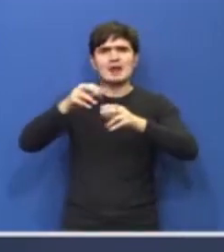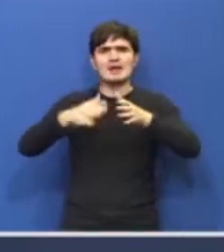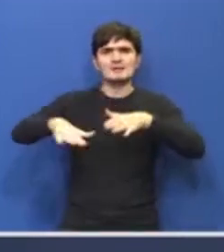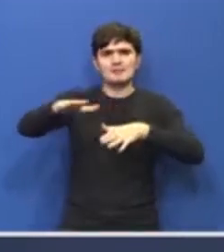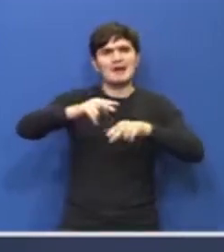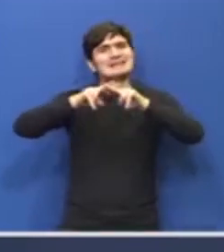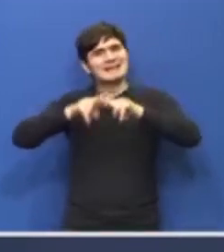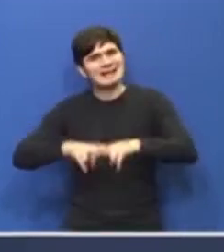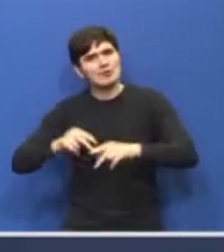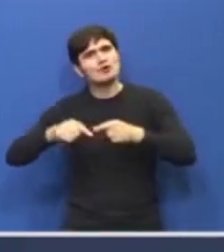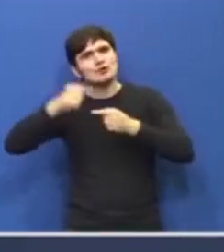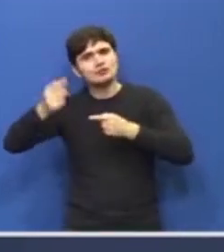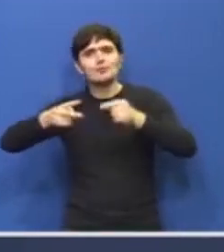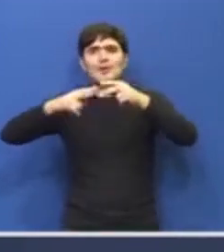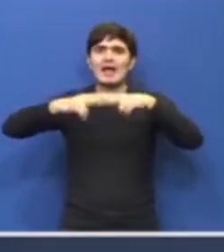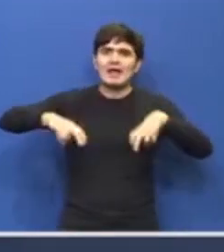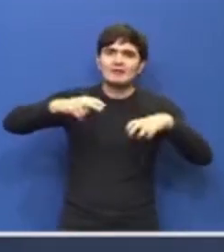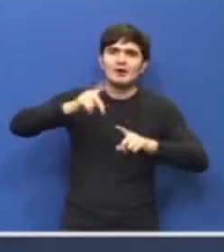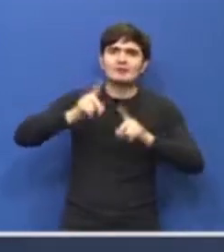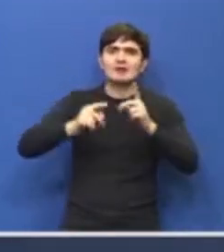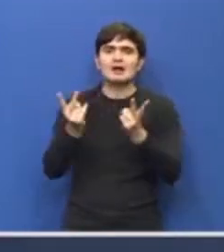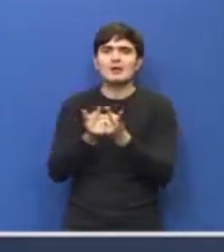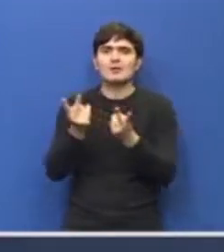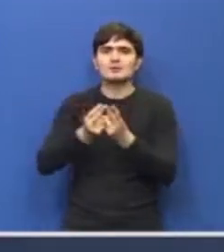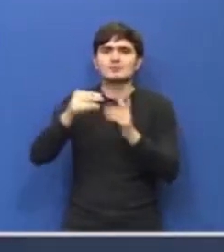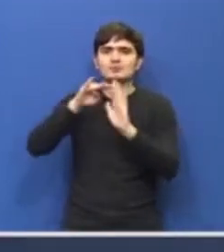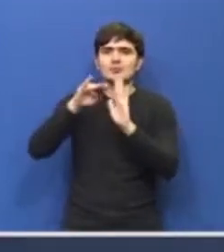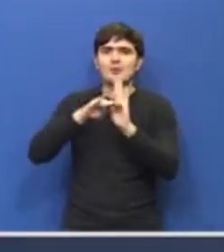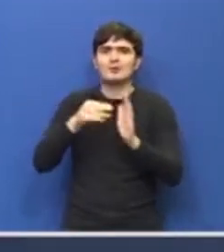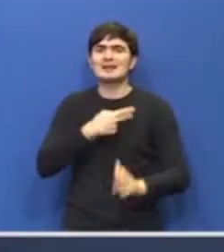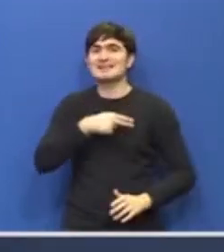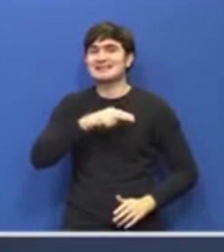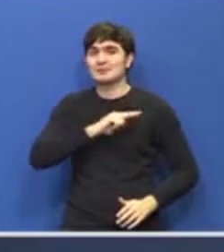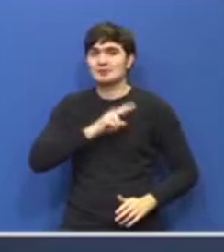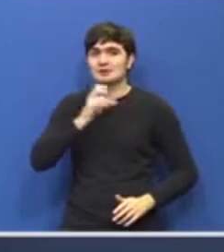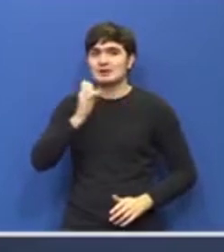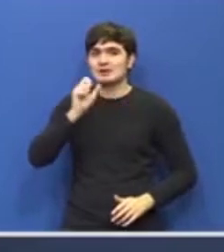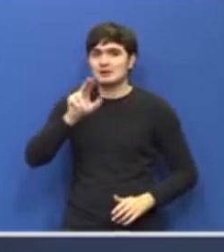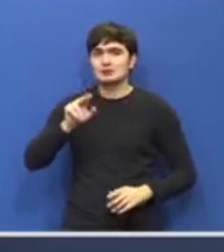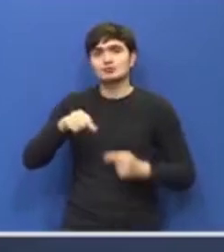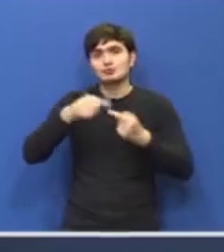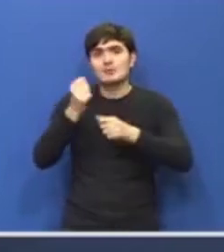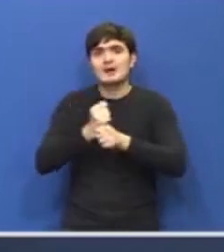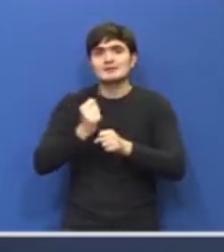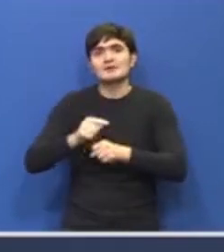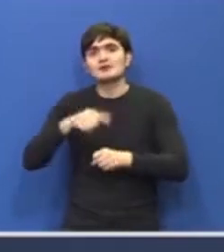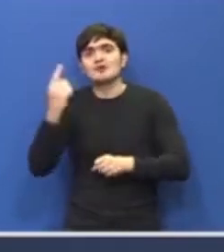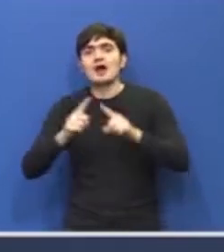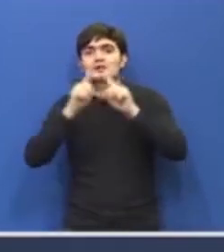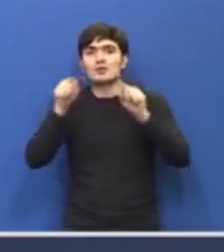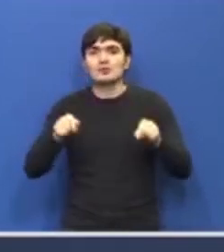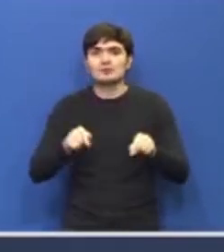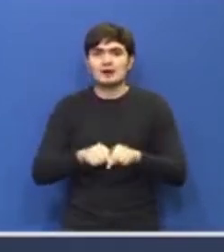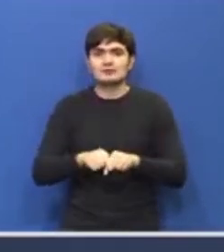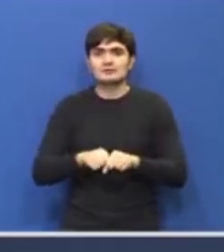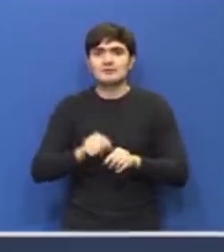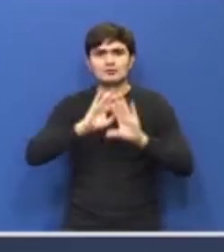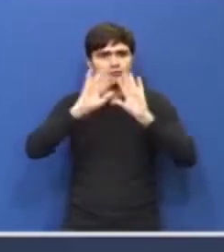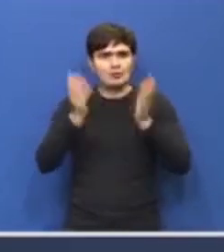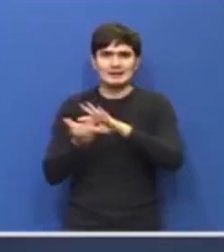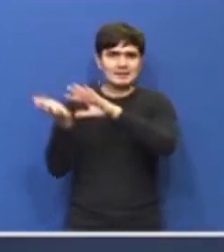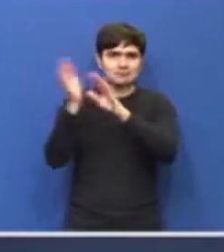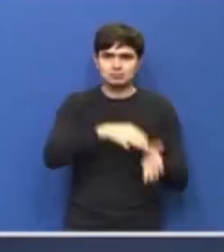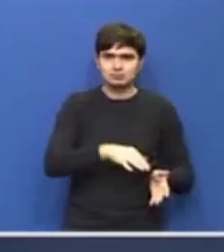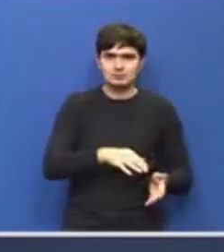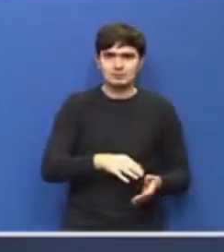fi evaluate ulterior dacă corespund din punct de vedere a normelor de securitate, ISU și să se încheie alte contracte de închiriere de care să beneficieze Metrorex? Din